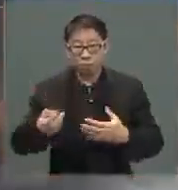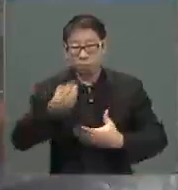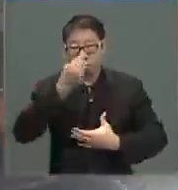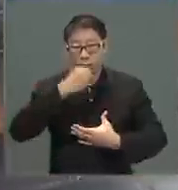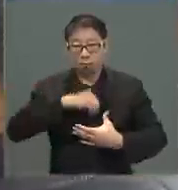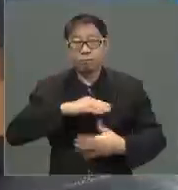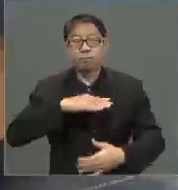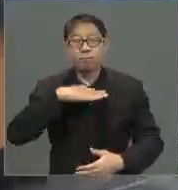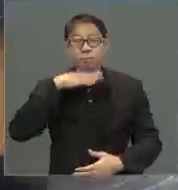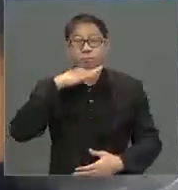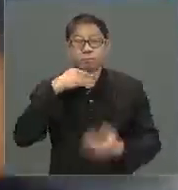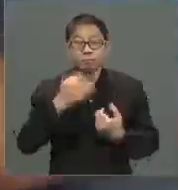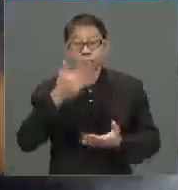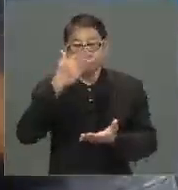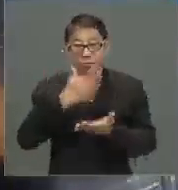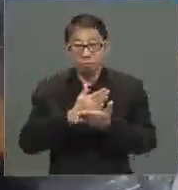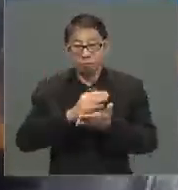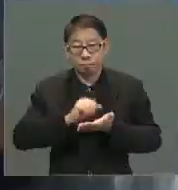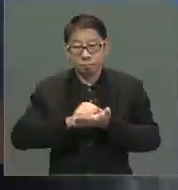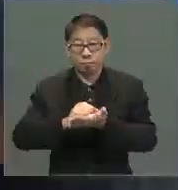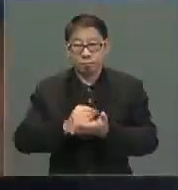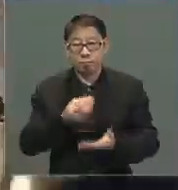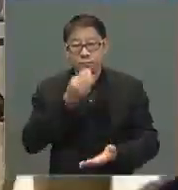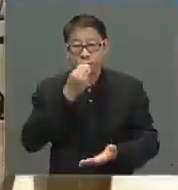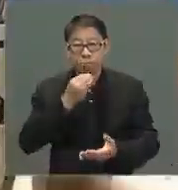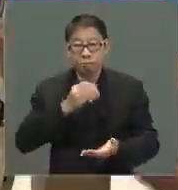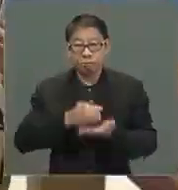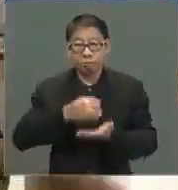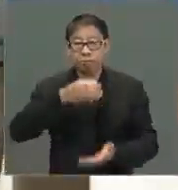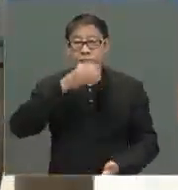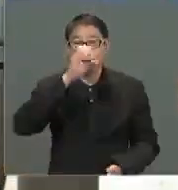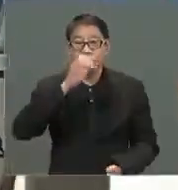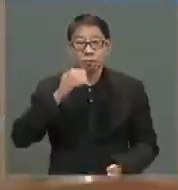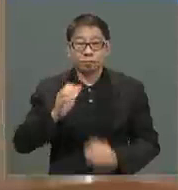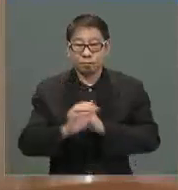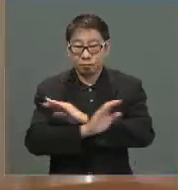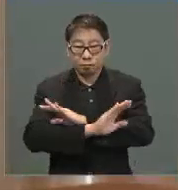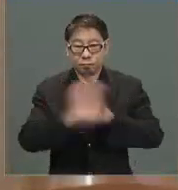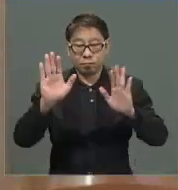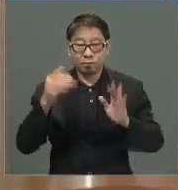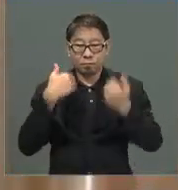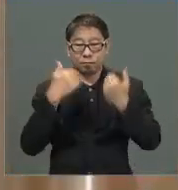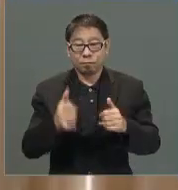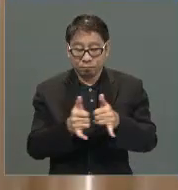บร้อยนะคะเพราะว่าเขาจะงดให้บริการอาหารและเครื่องดื่มภายในรถรวมทั้ง